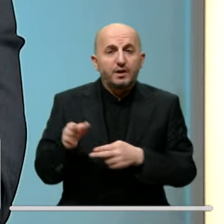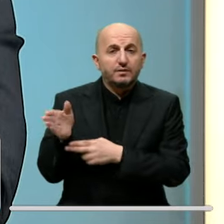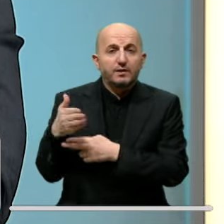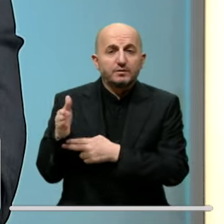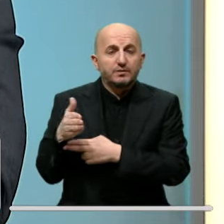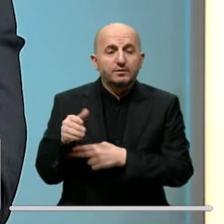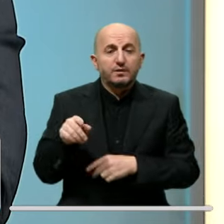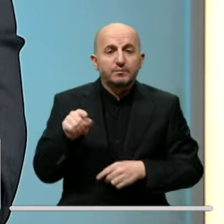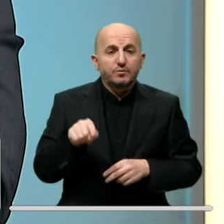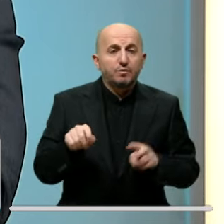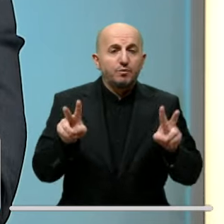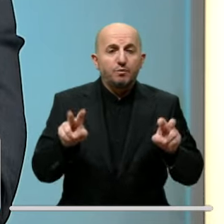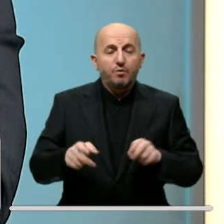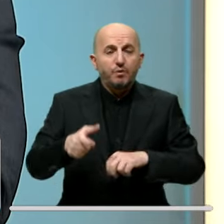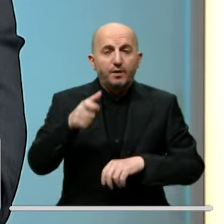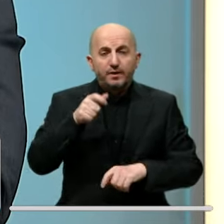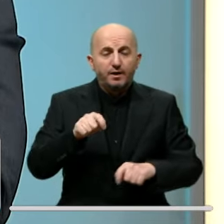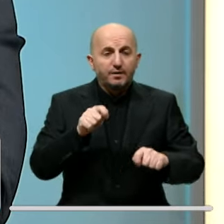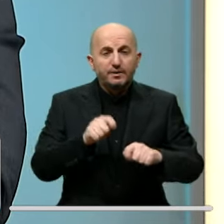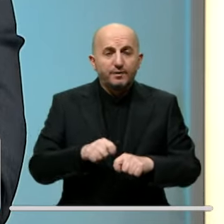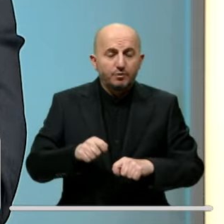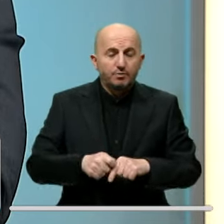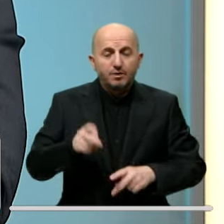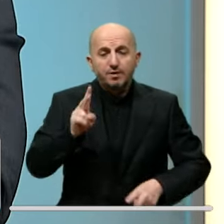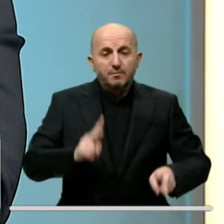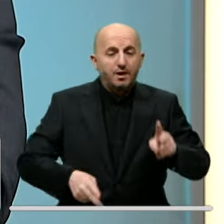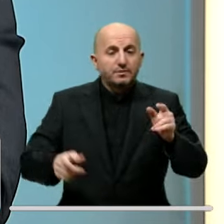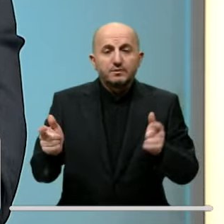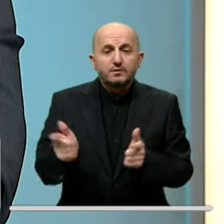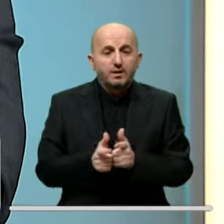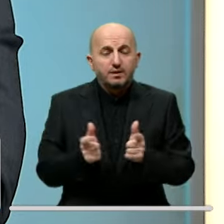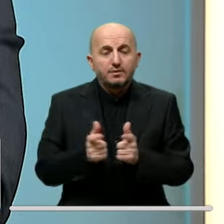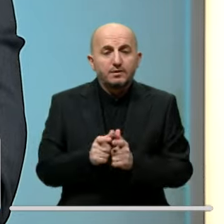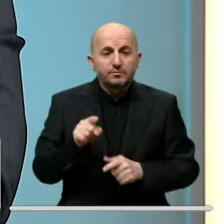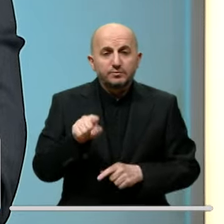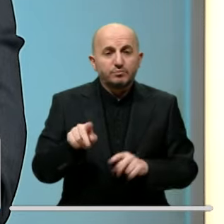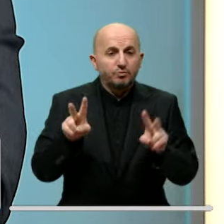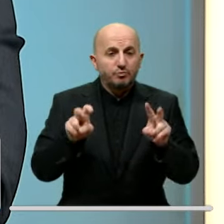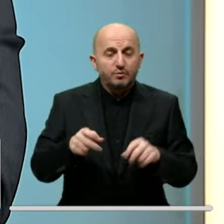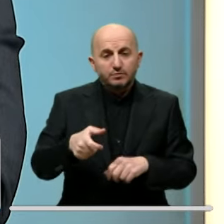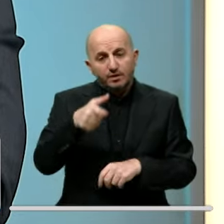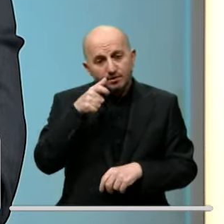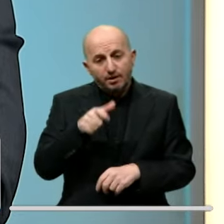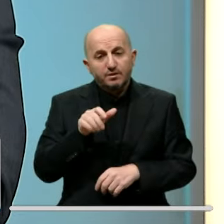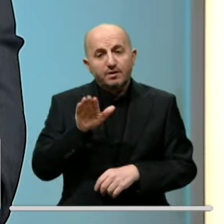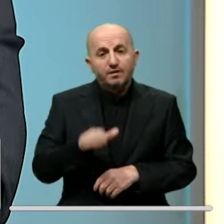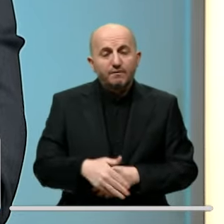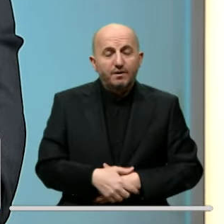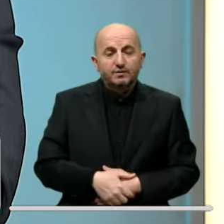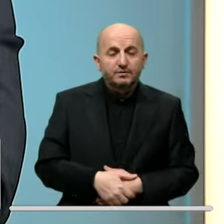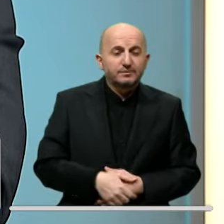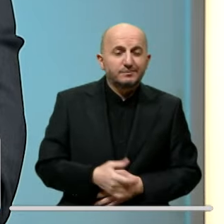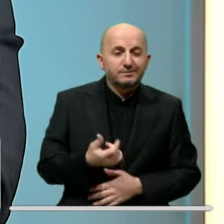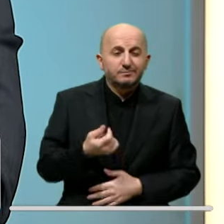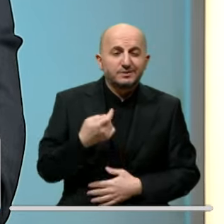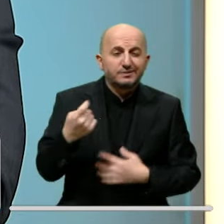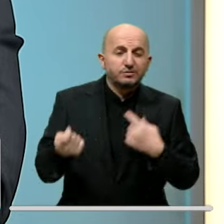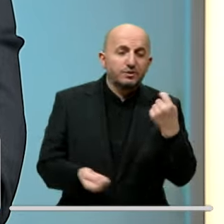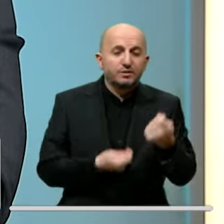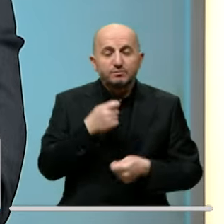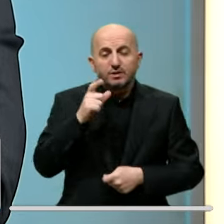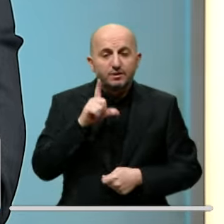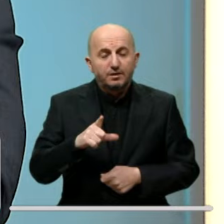hususa dikkat gösteriyorlar. Bazı derneklerimizin de bu konuda hassasiyetleri var. Biraz çalışmaları